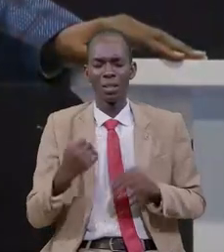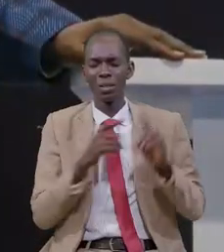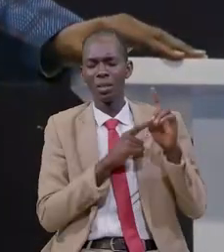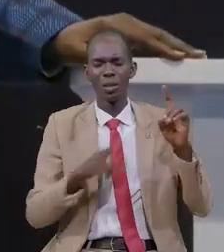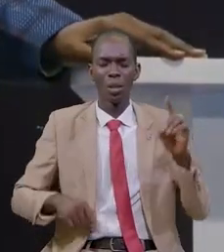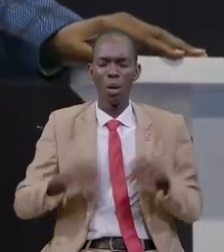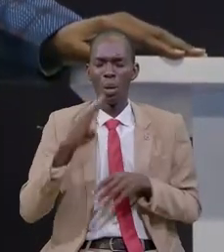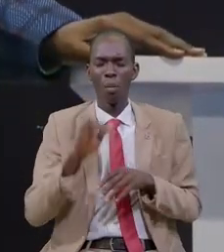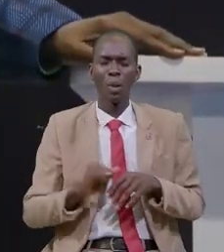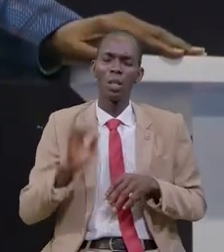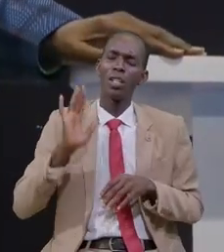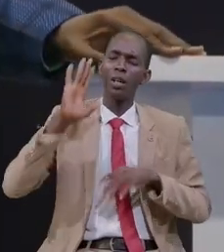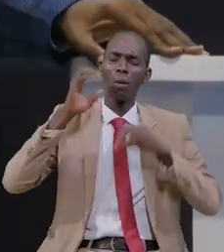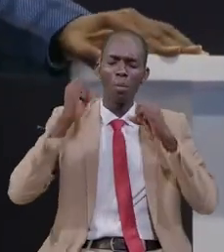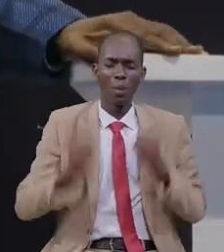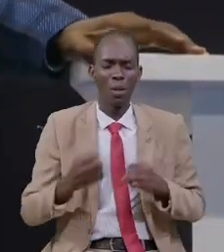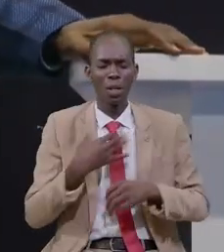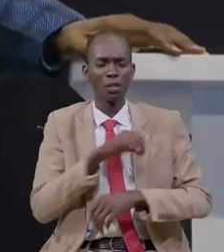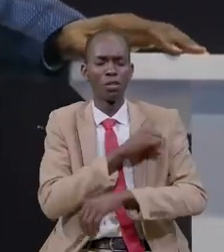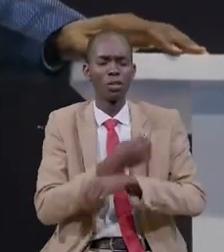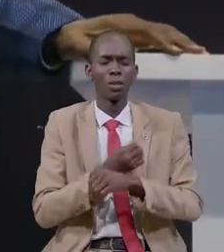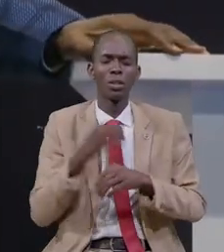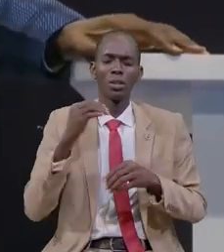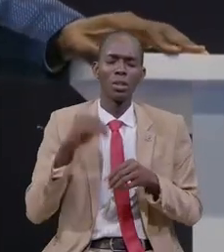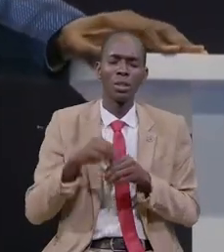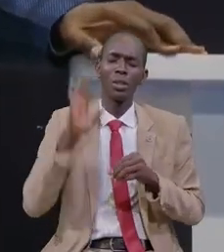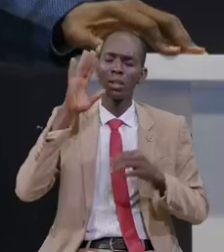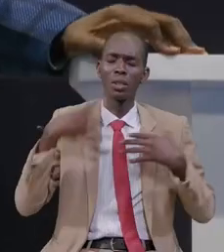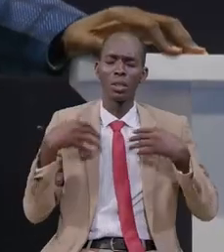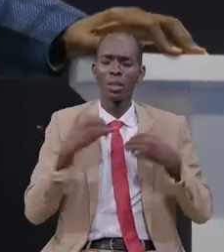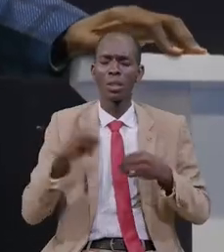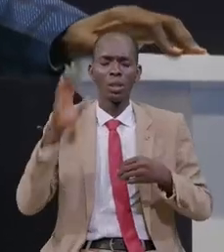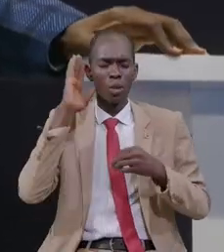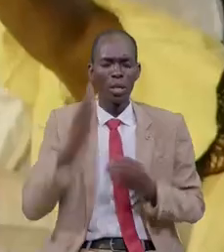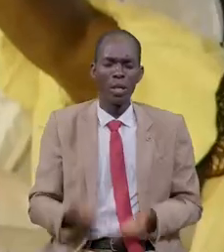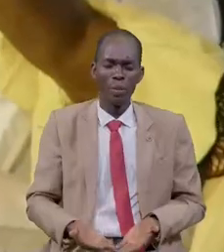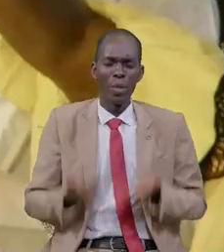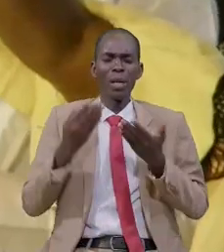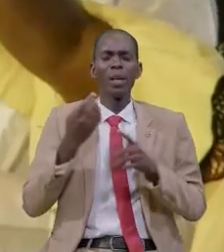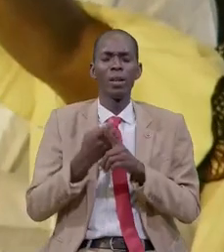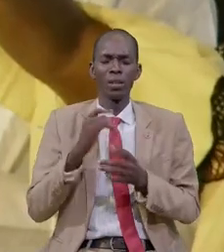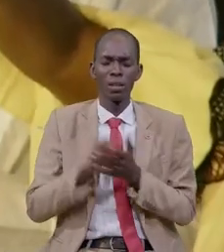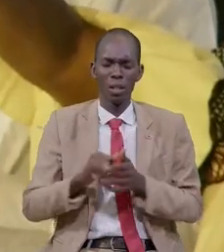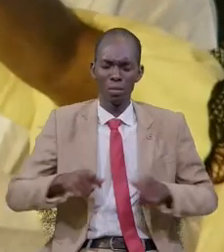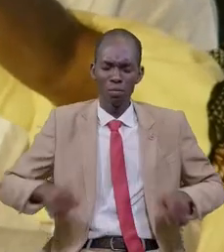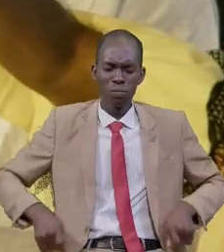Et Dieu, par sa force, sa puissance, sa guérison, te relève de ce fauteuil roulant.